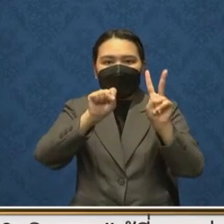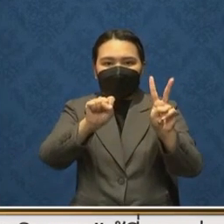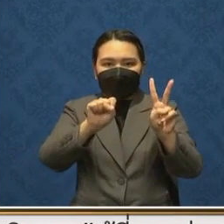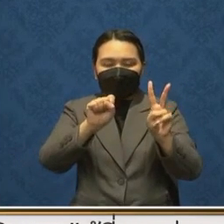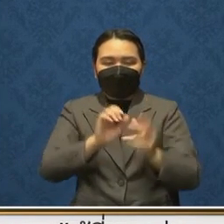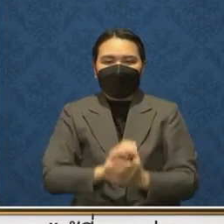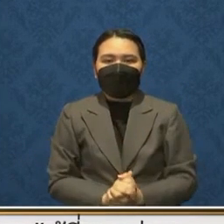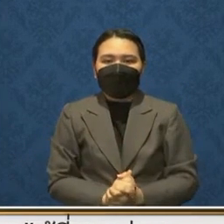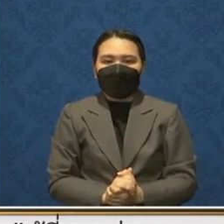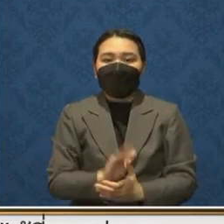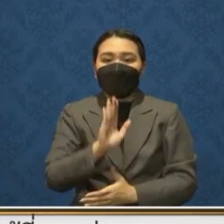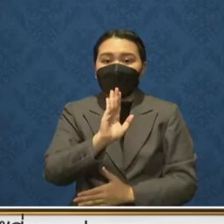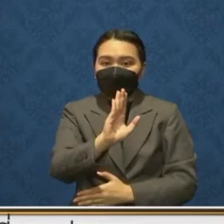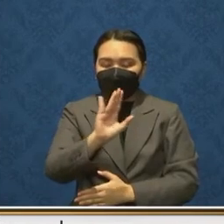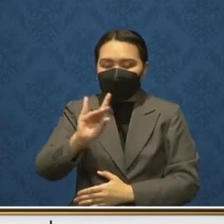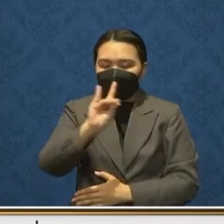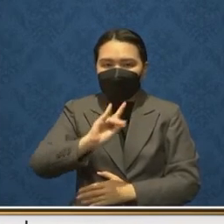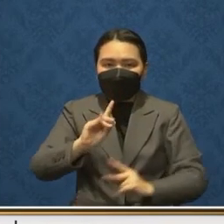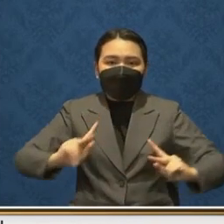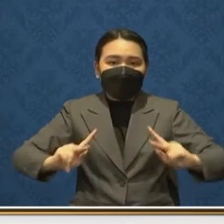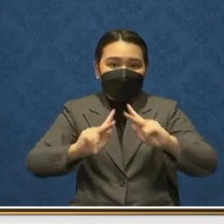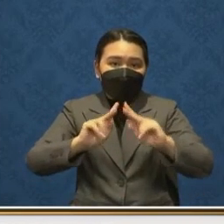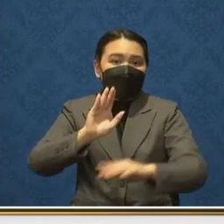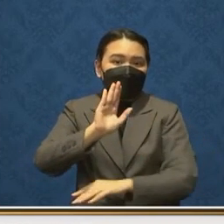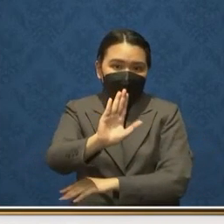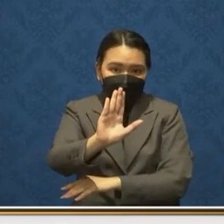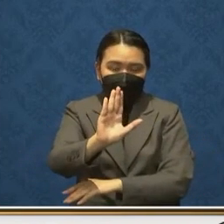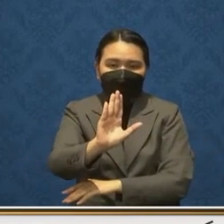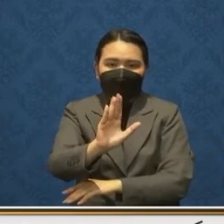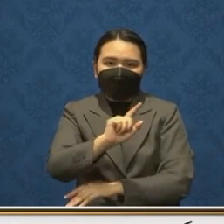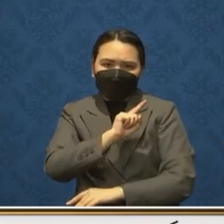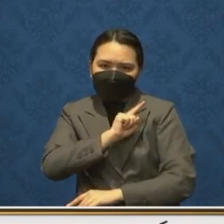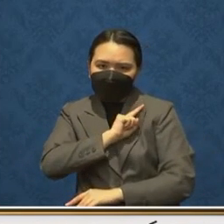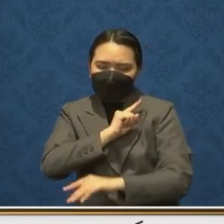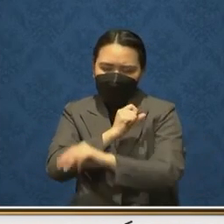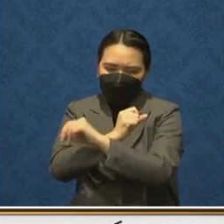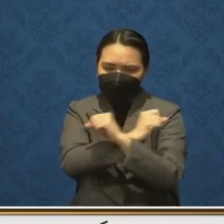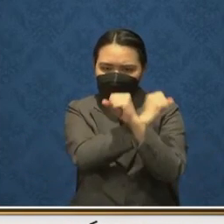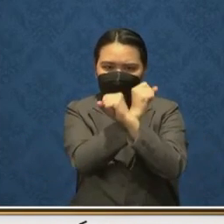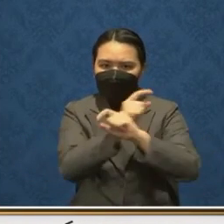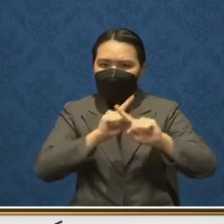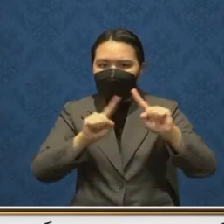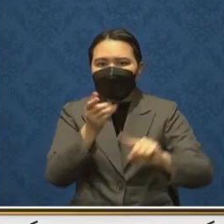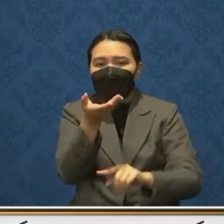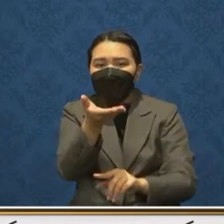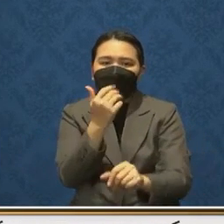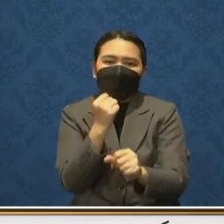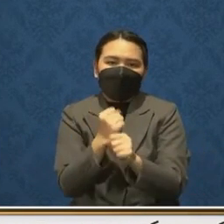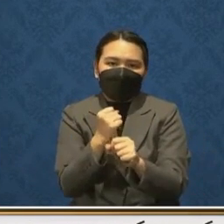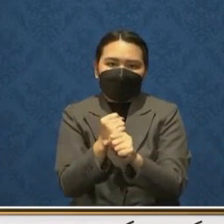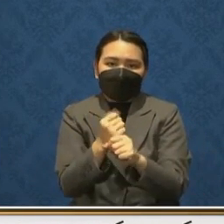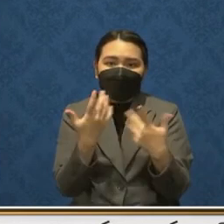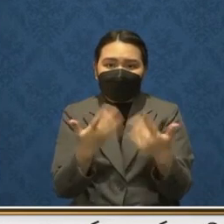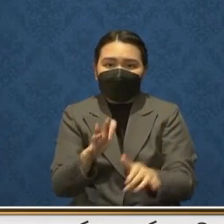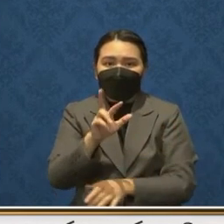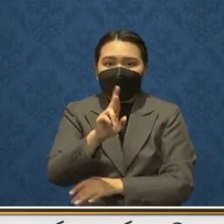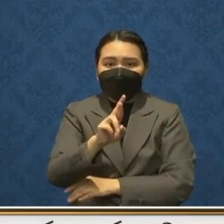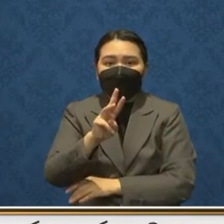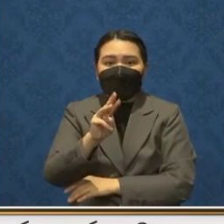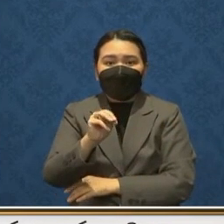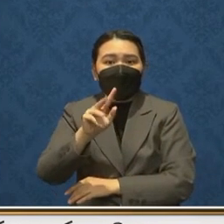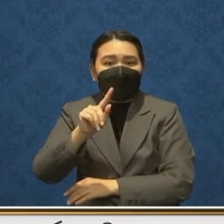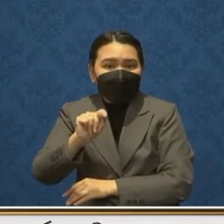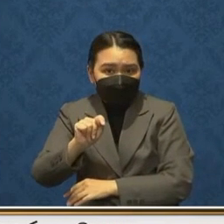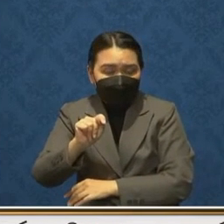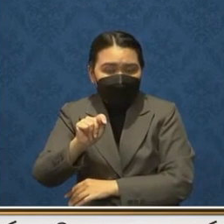องกรบุษษัทเองเป็นหนาที่ของทานทยมาควบคุมแต่ทานทำสัเองด้วยมีรกดว่าการทารูไป